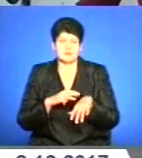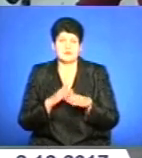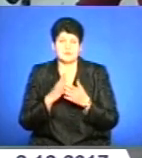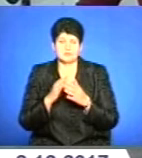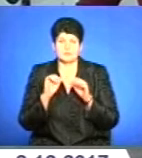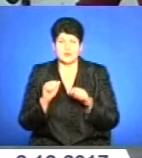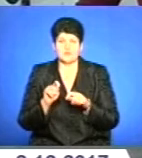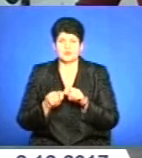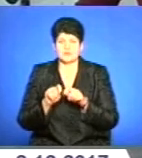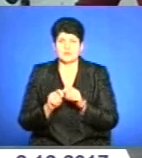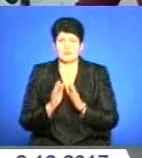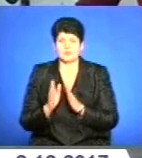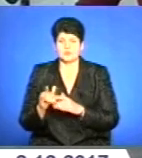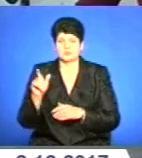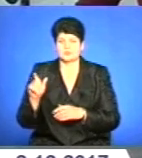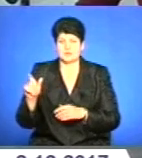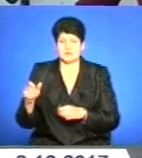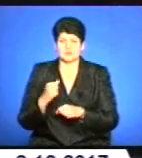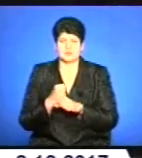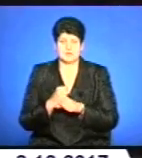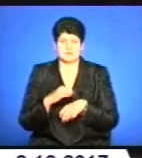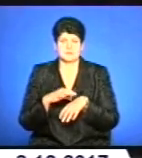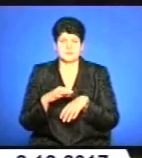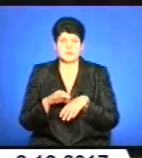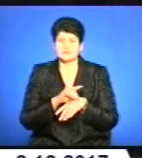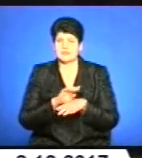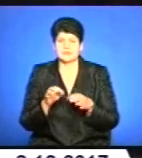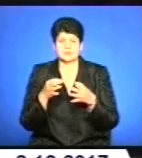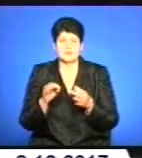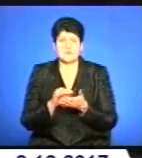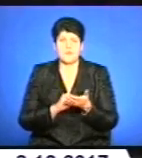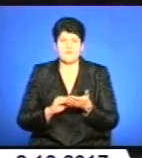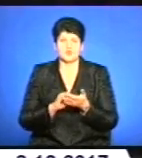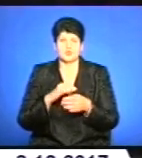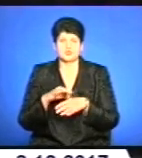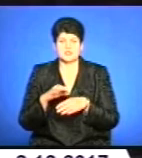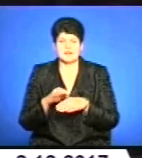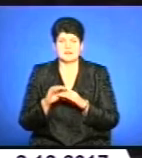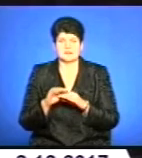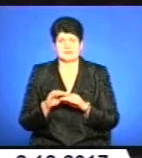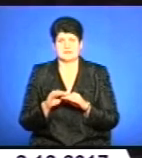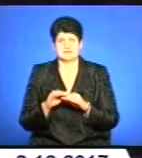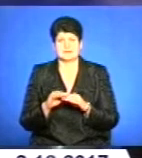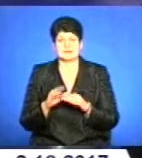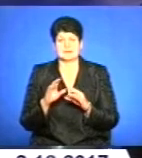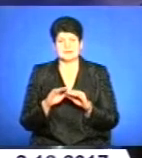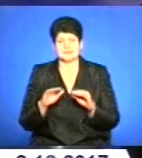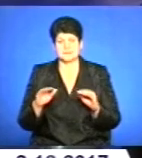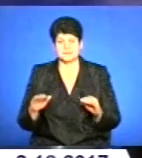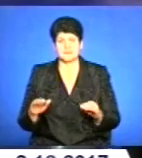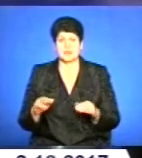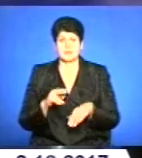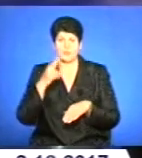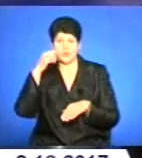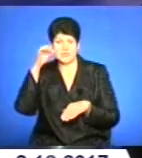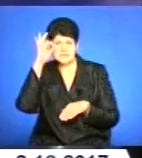контролювати поведінку особи, яка чинила насильство, щоб не допустити повторного знущання нею над потерпілими. Поліцейські Тернополя